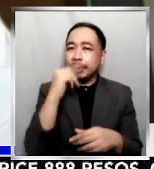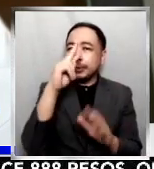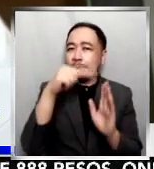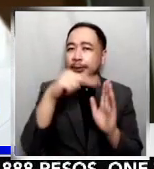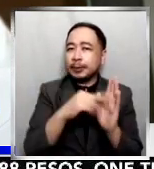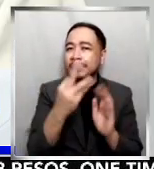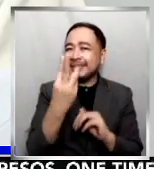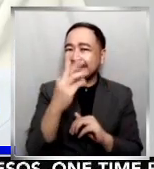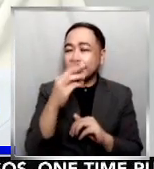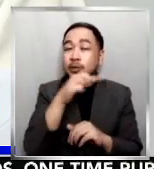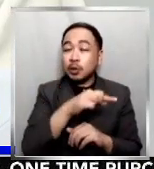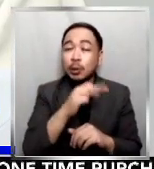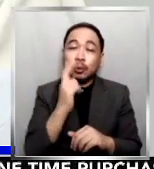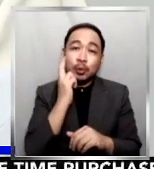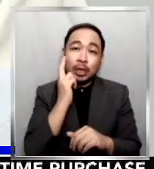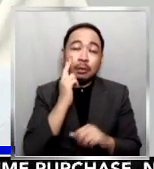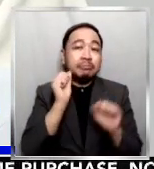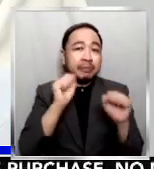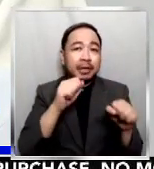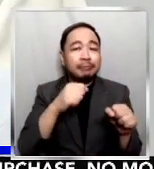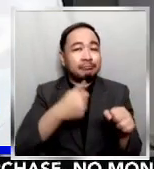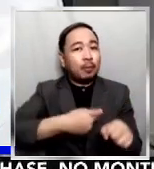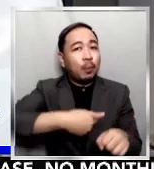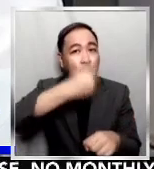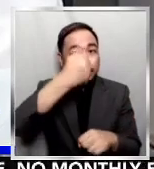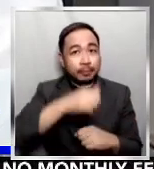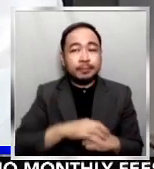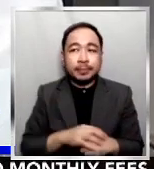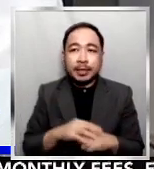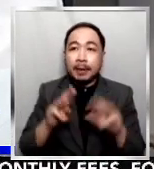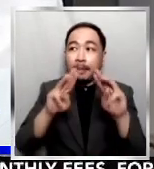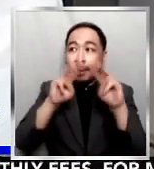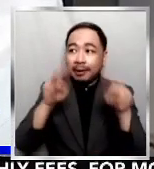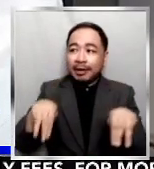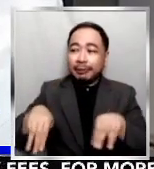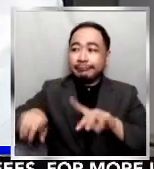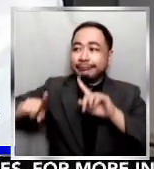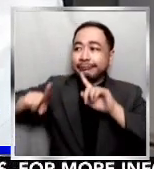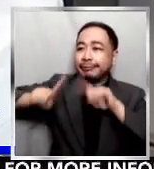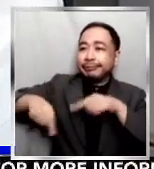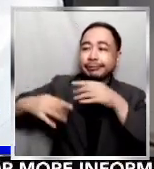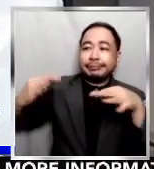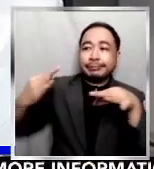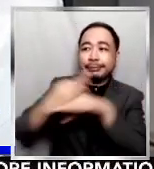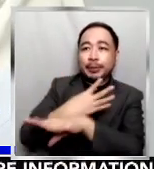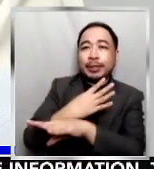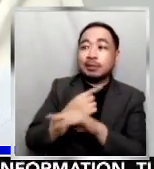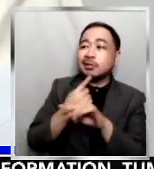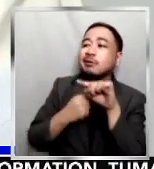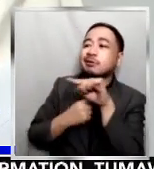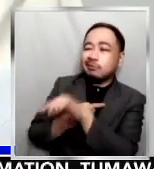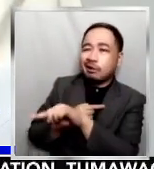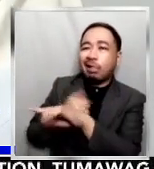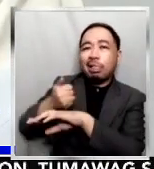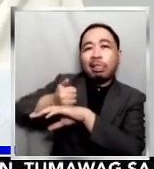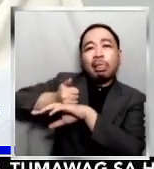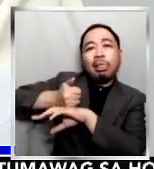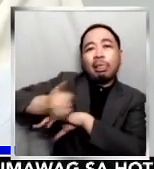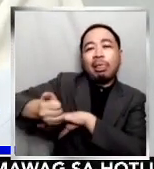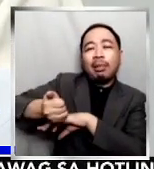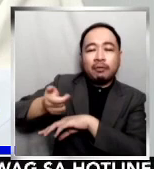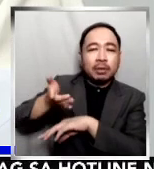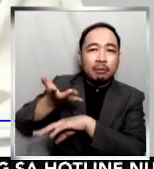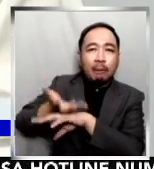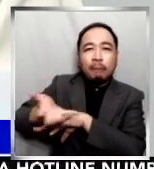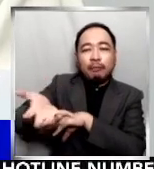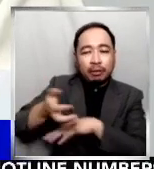be president. Ang Malacanang, binueltahan si Del Rosario at sinabing siya daw ang traidor. Kalokohan po yan coming from